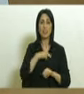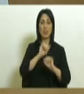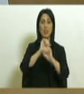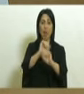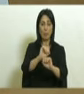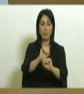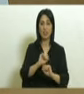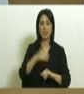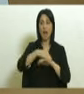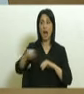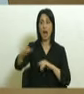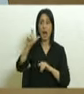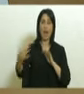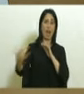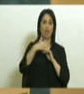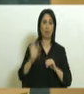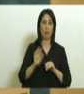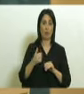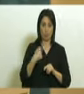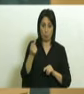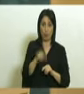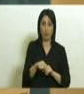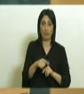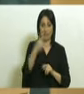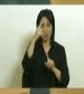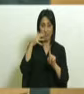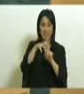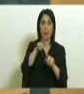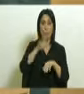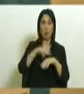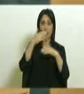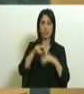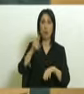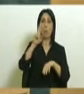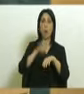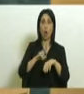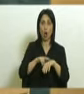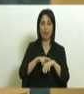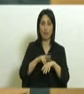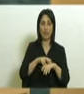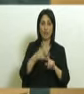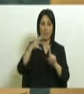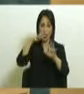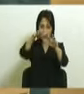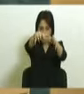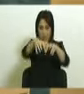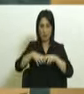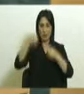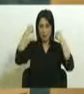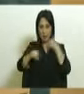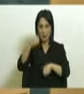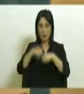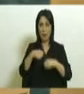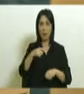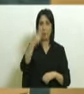დამეცვეთ გარედან ხალხი რო არ შემოვარდნილიყო, რომლებიც თავს ესხმოდა უკვე პოლიციას. პოლიციელებს ბრბოში იტაცებდნენ და ურტყავდნენ და